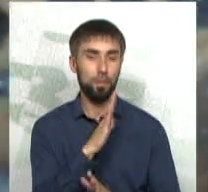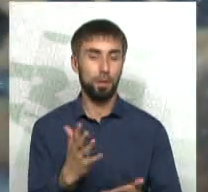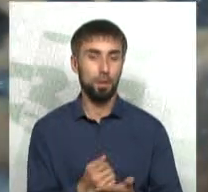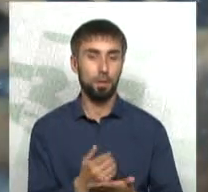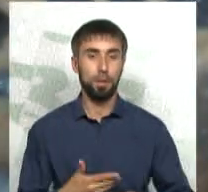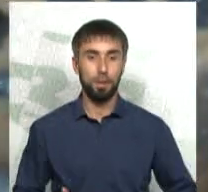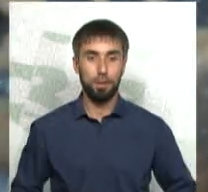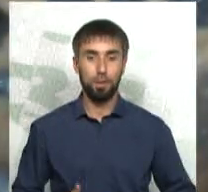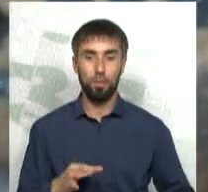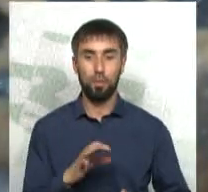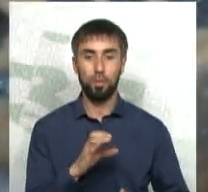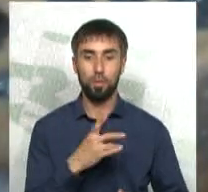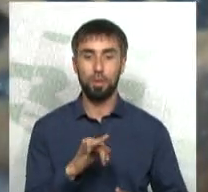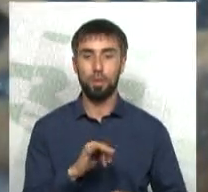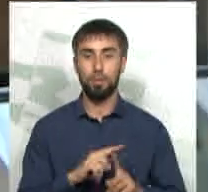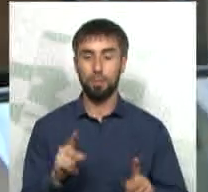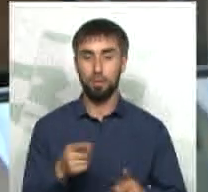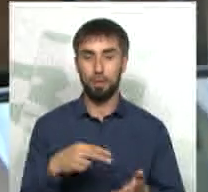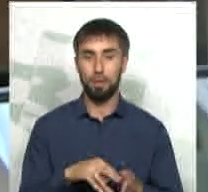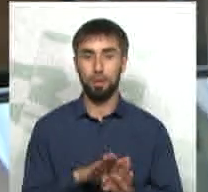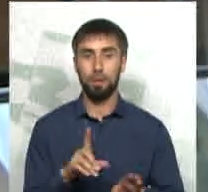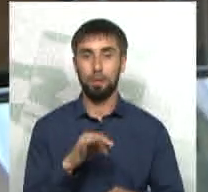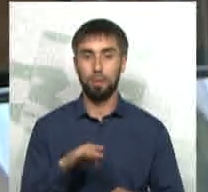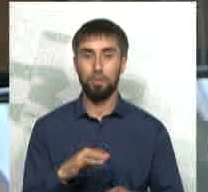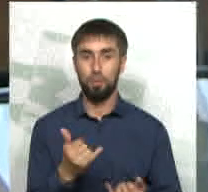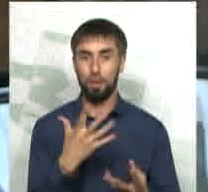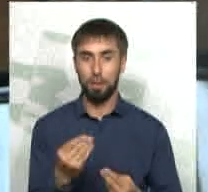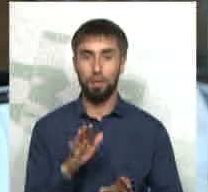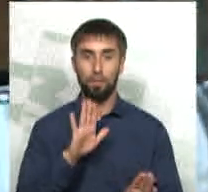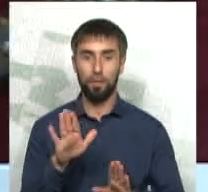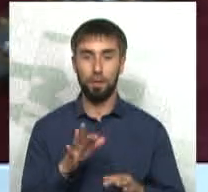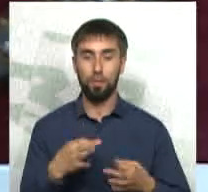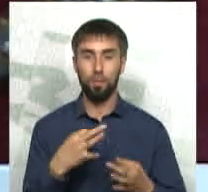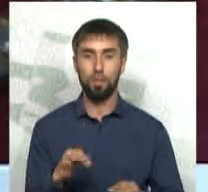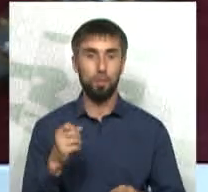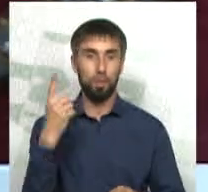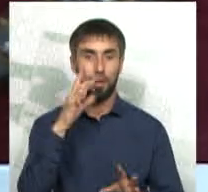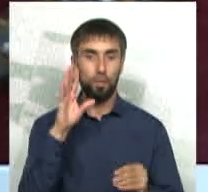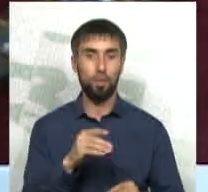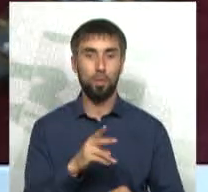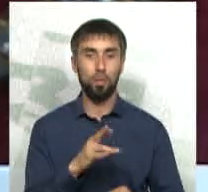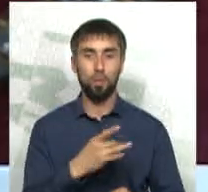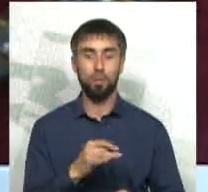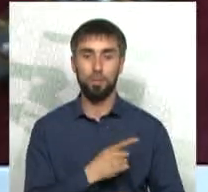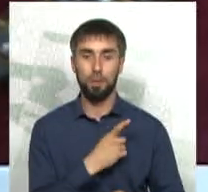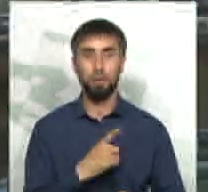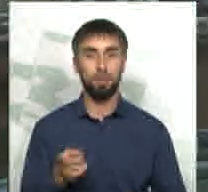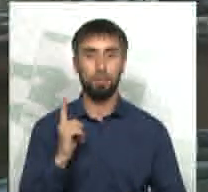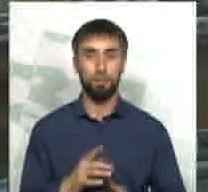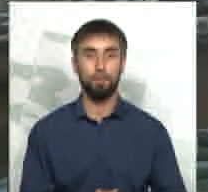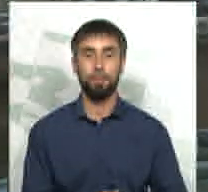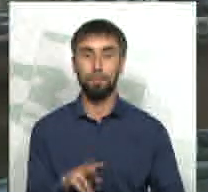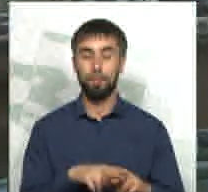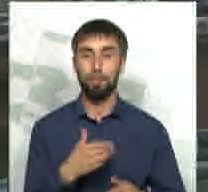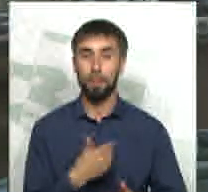находок жителей. Особой изюминкой становятся такие экспонаты. Сегодняшняя выставка позволяет узнать все о кузнечном мастерстве древности.